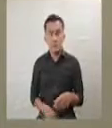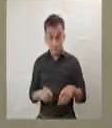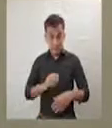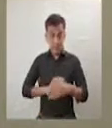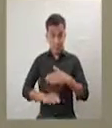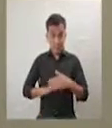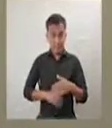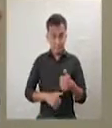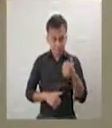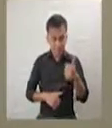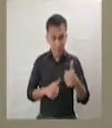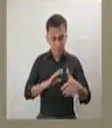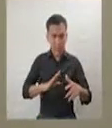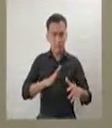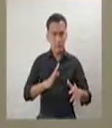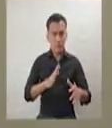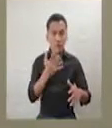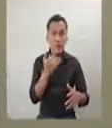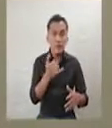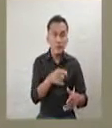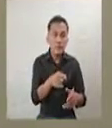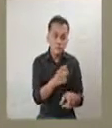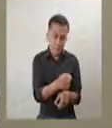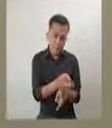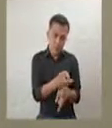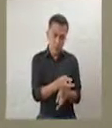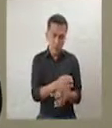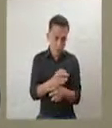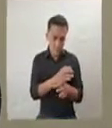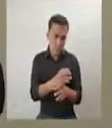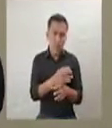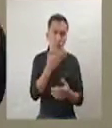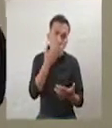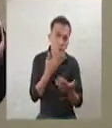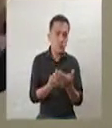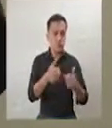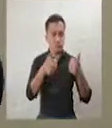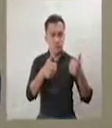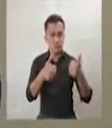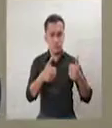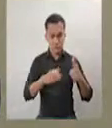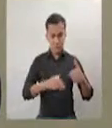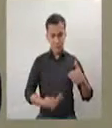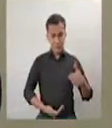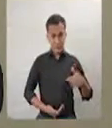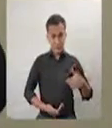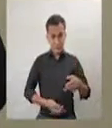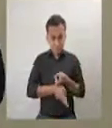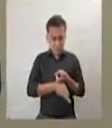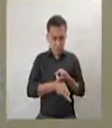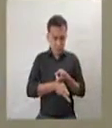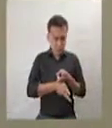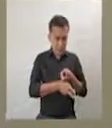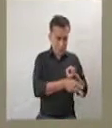on giving birth because they are properly taken care of during the pregnancy.